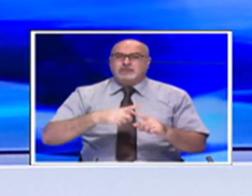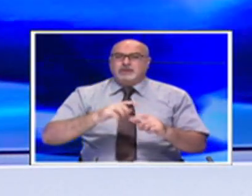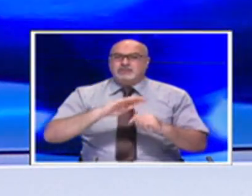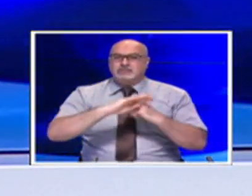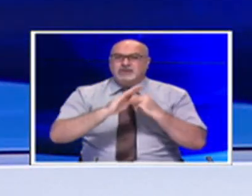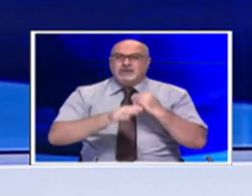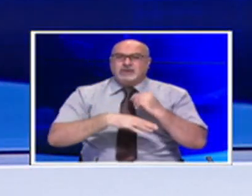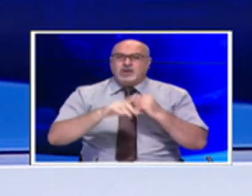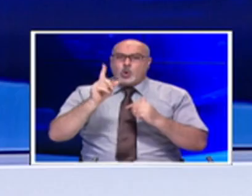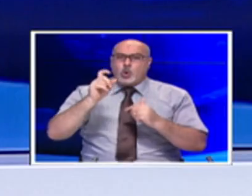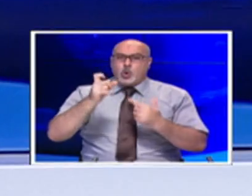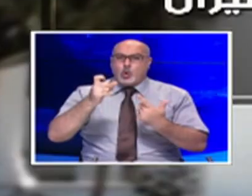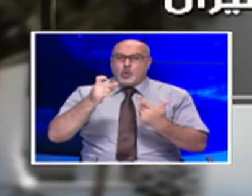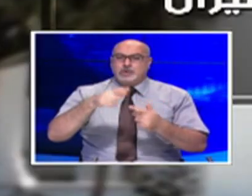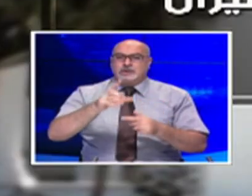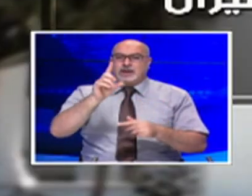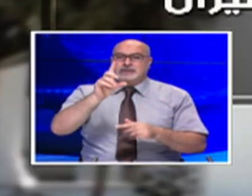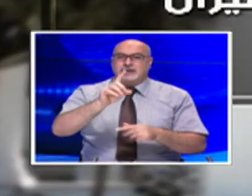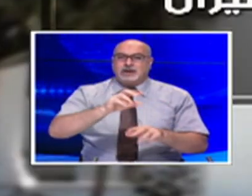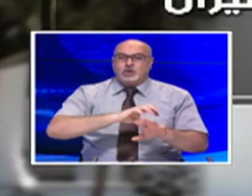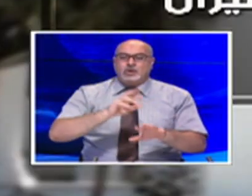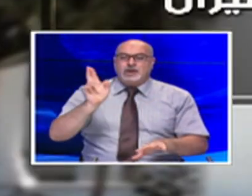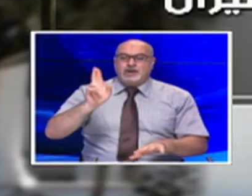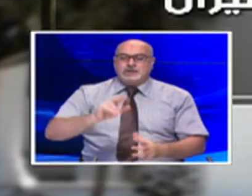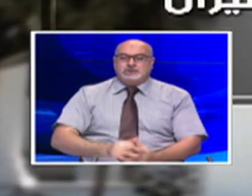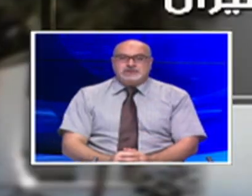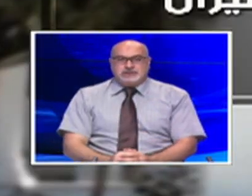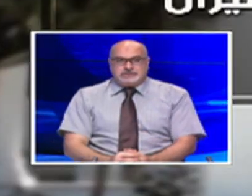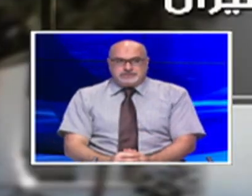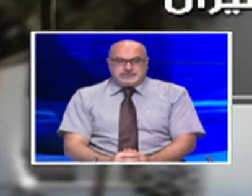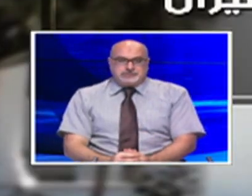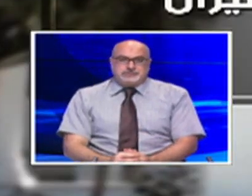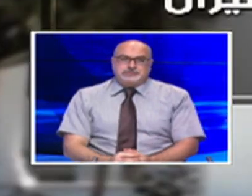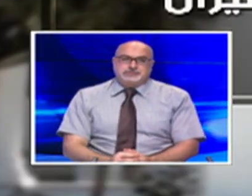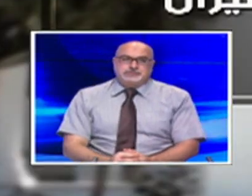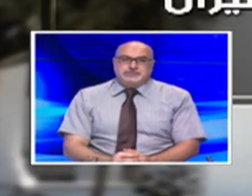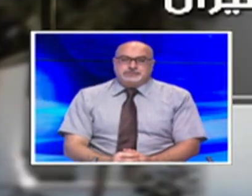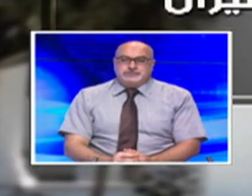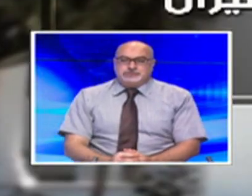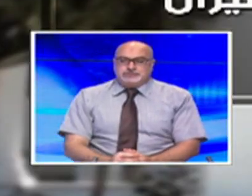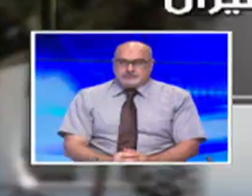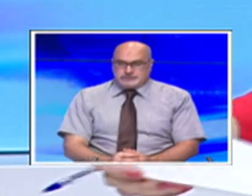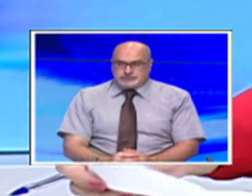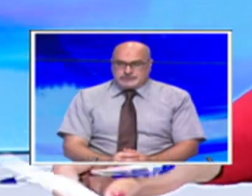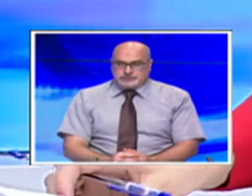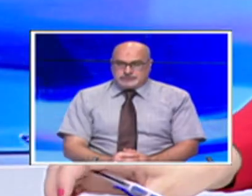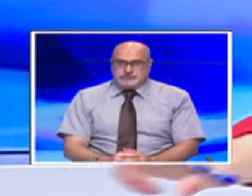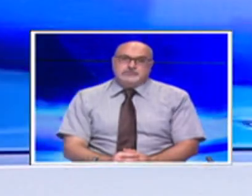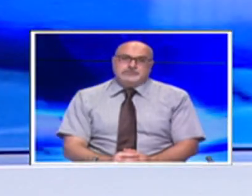الفرعي للموارد المائية لدائرة الرمكة بولاية غليزان.